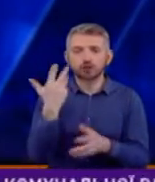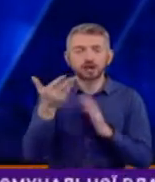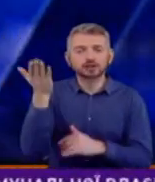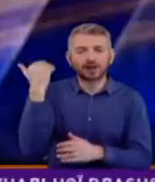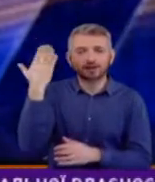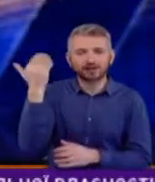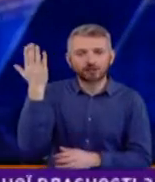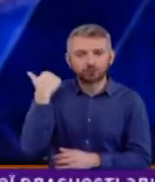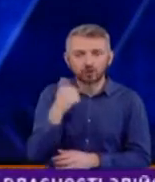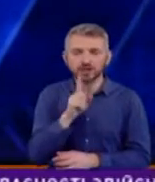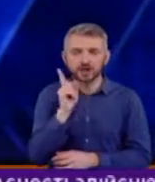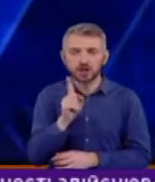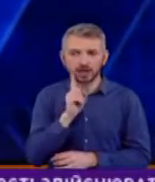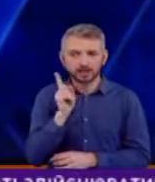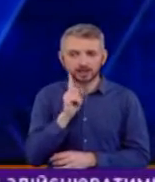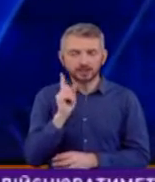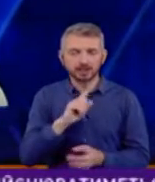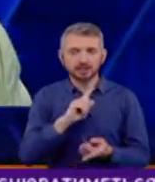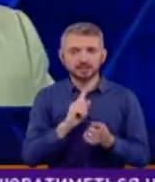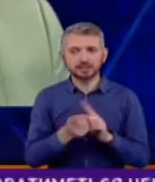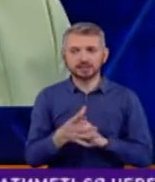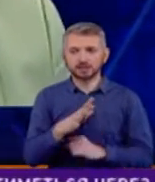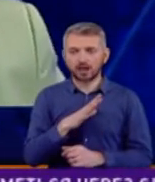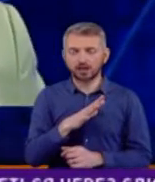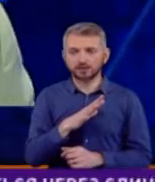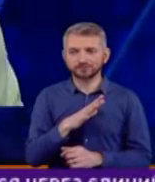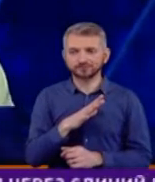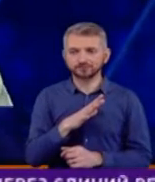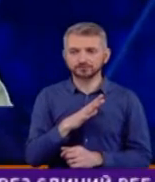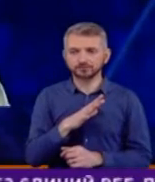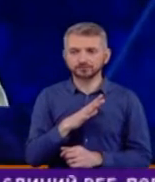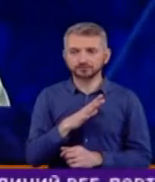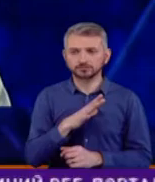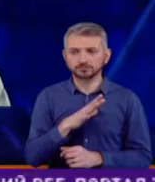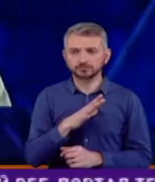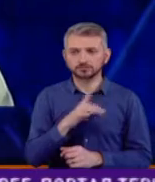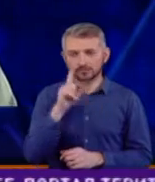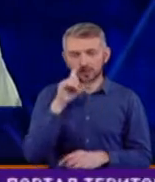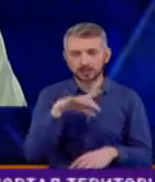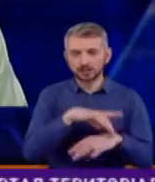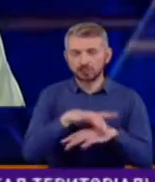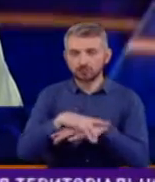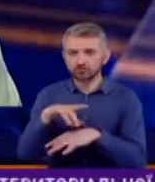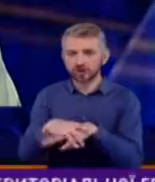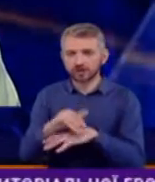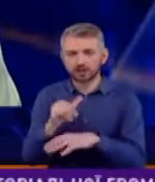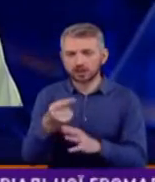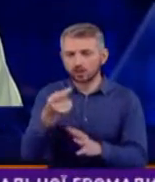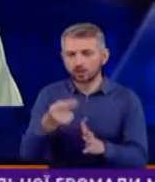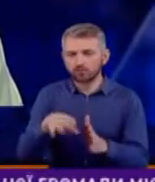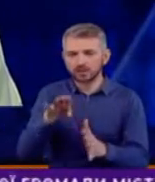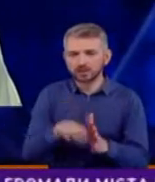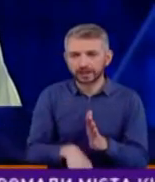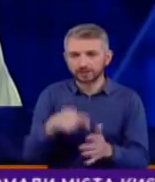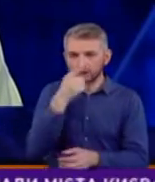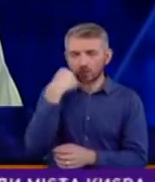Зеленский стал замечать и обесценивать